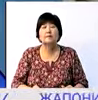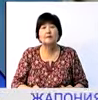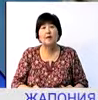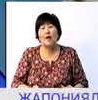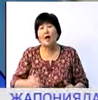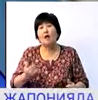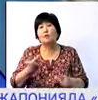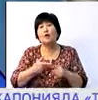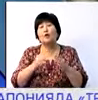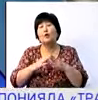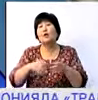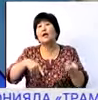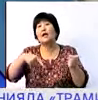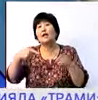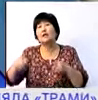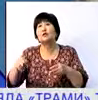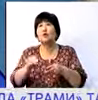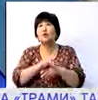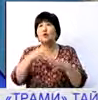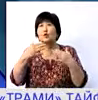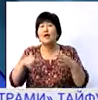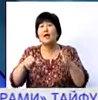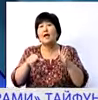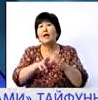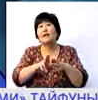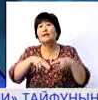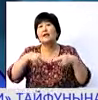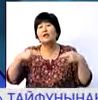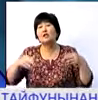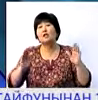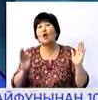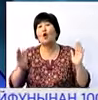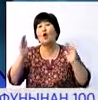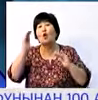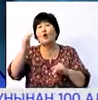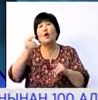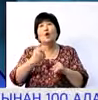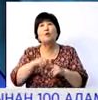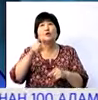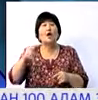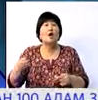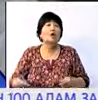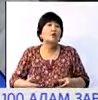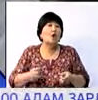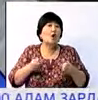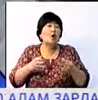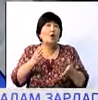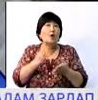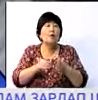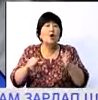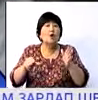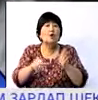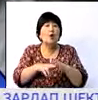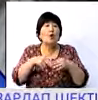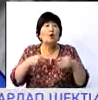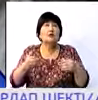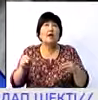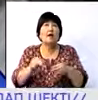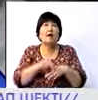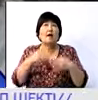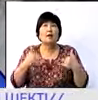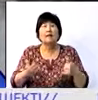Ал мынау үйдің келесі бөлігіндегі жөндеуден өткен электр желілері мен қораптары. Осыған дейін адам өміріне қауіп туғызып келген тоқ көздері қалыпқа